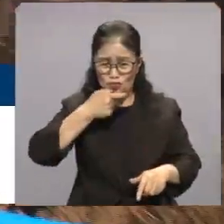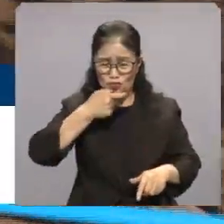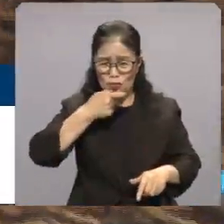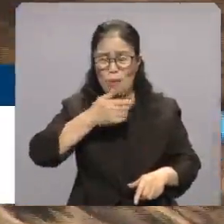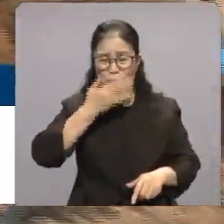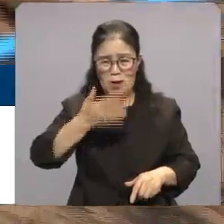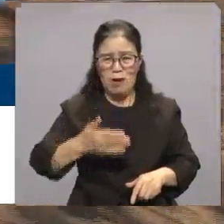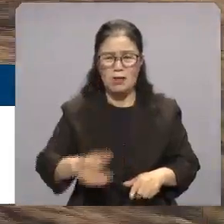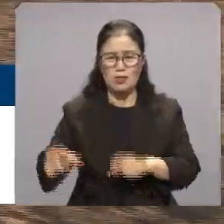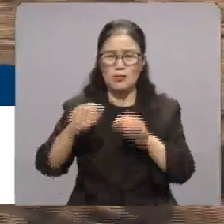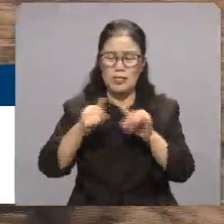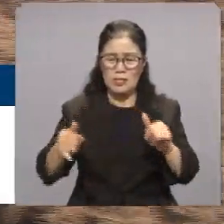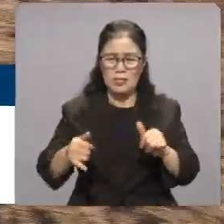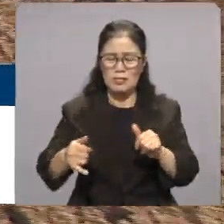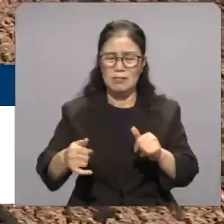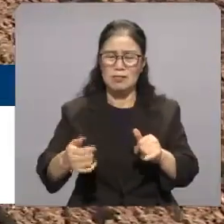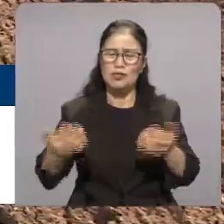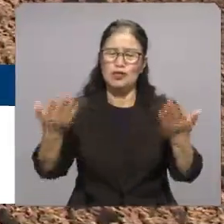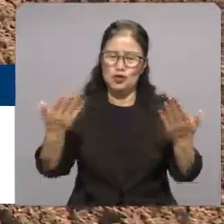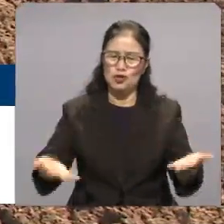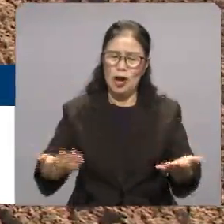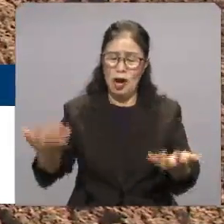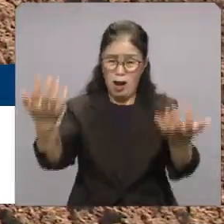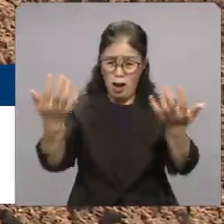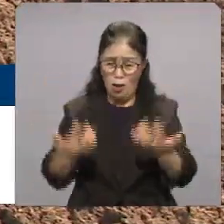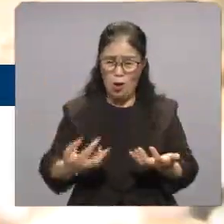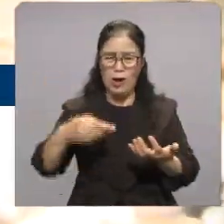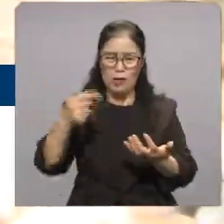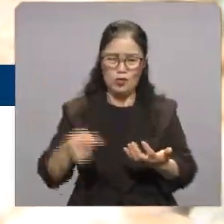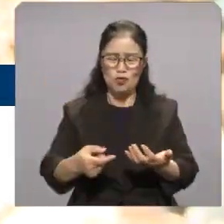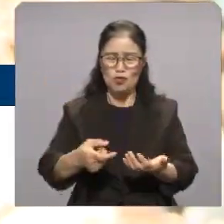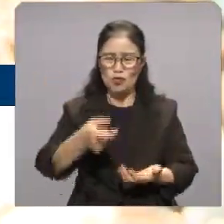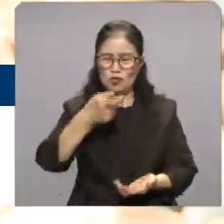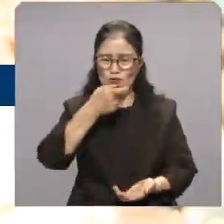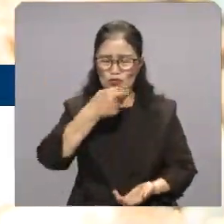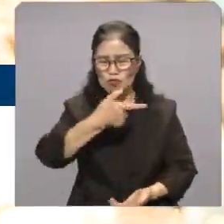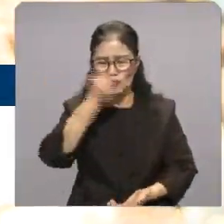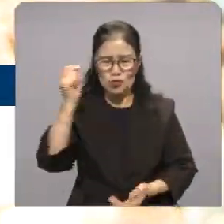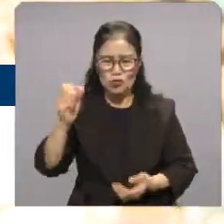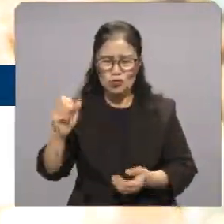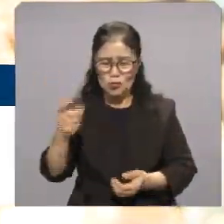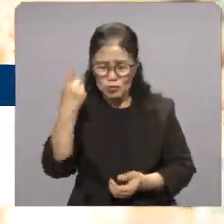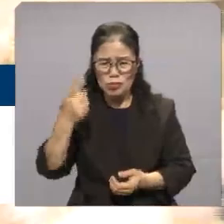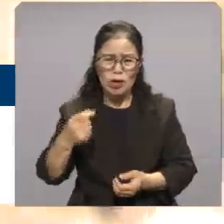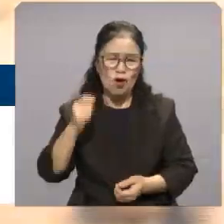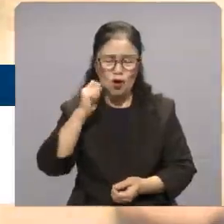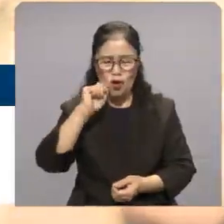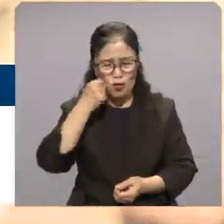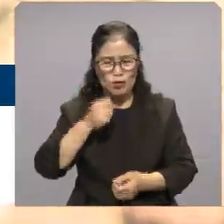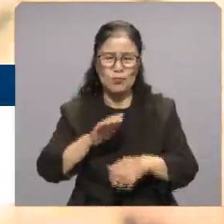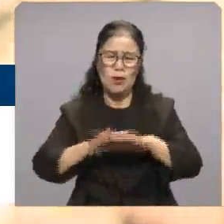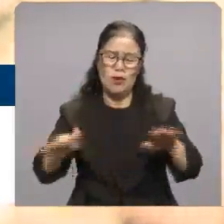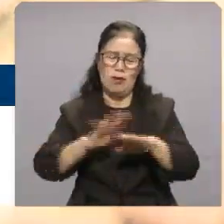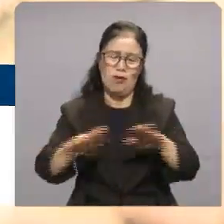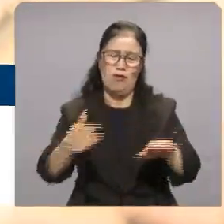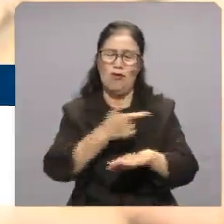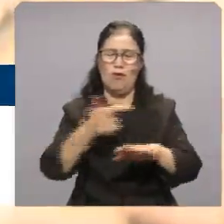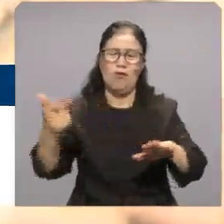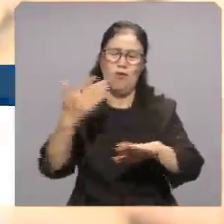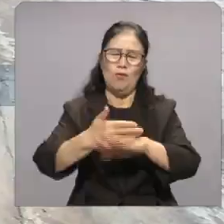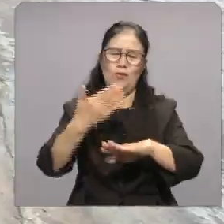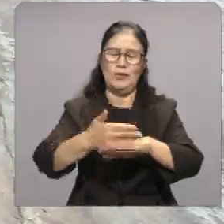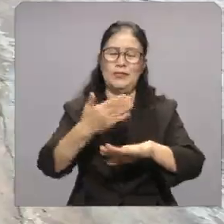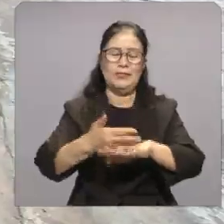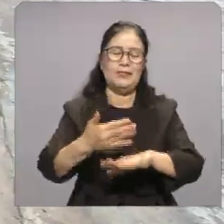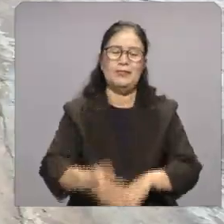우리 주민이나 피서객들이 들어와도 물을 부족으로 인해서 어려움이 이제 해결이 돼서 대단히